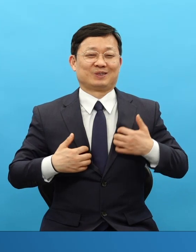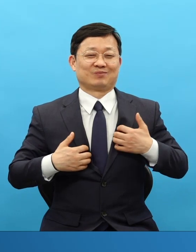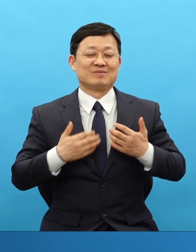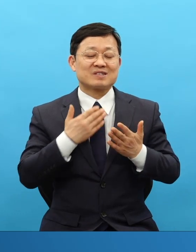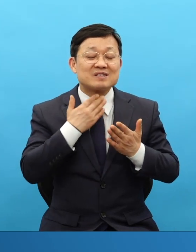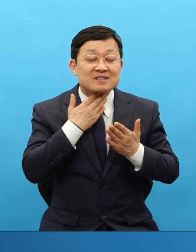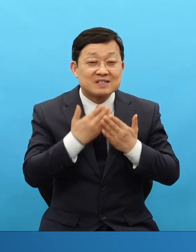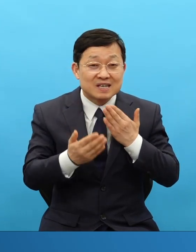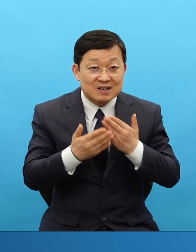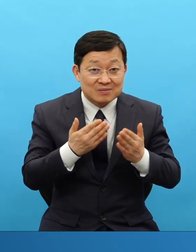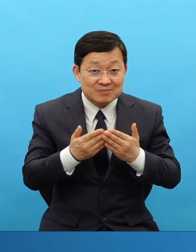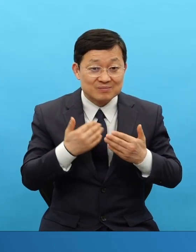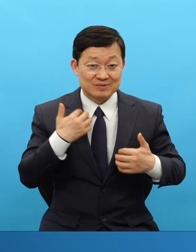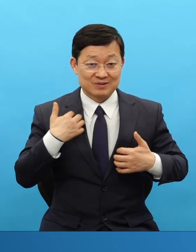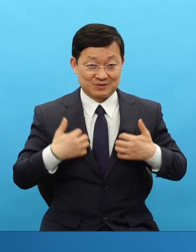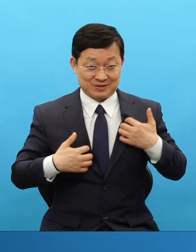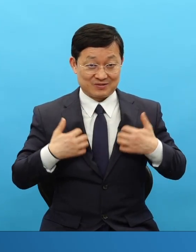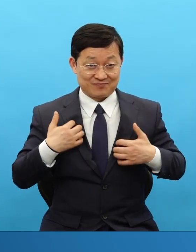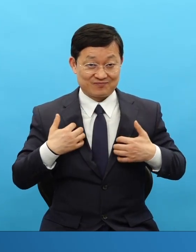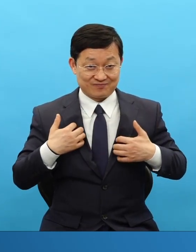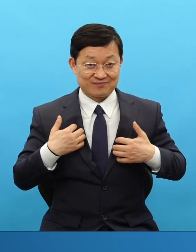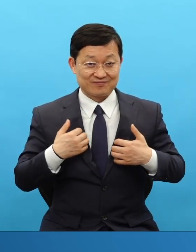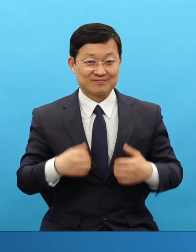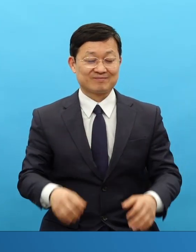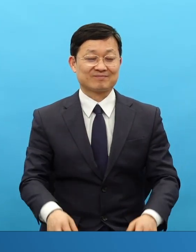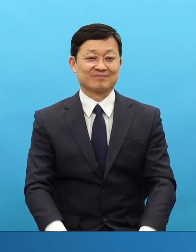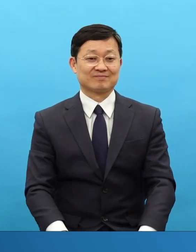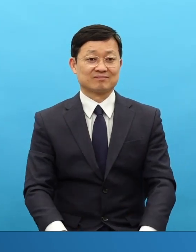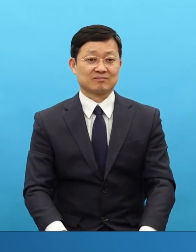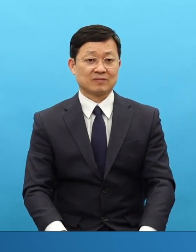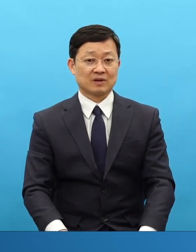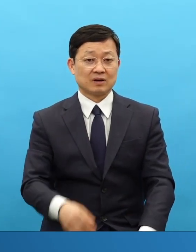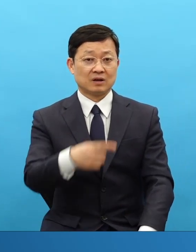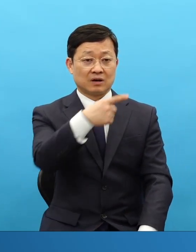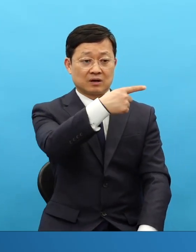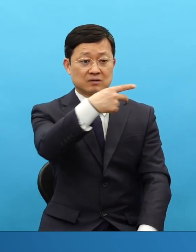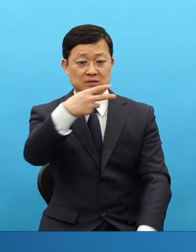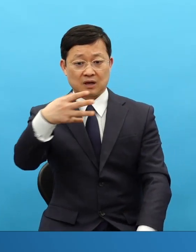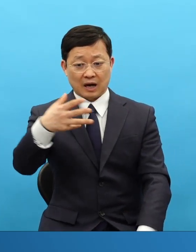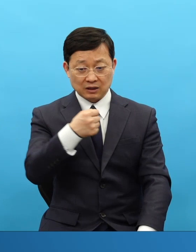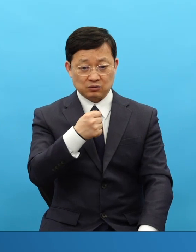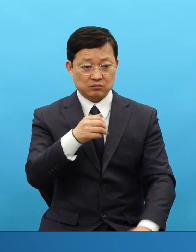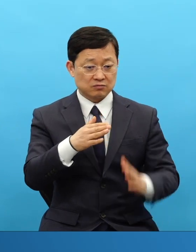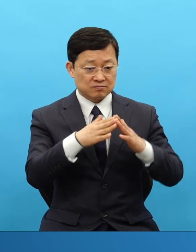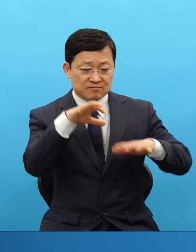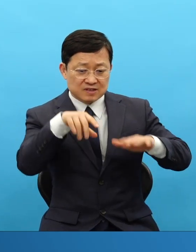체험입니다 그렇게 보면 되죠 이걸로 여러분도 움직여 들어가는 겁니다